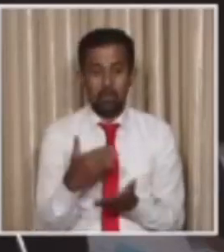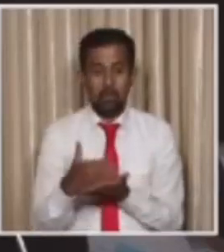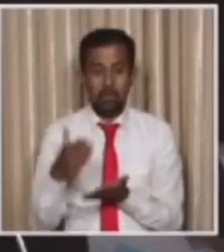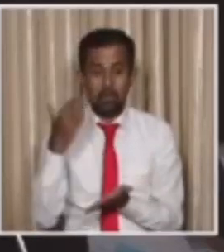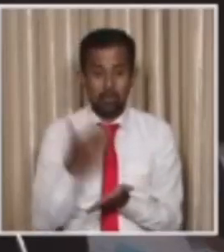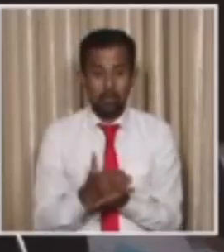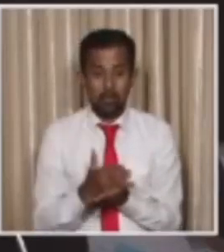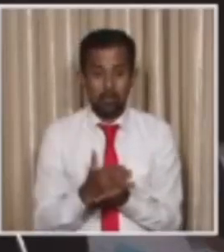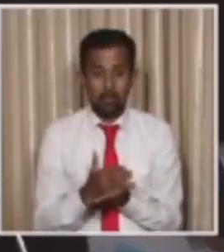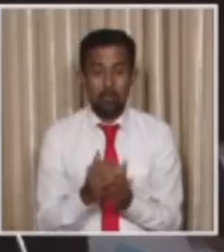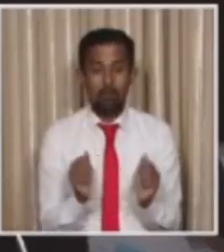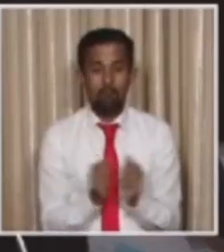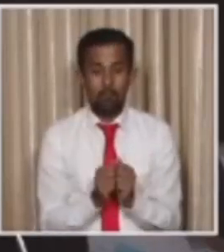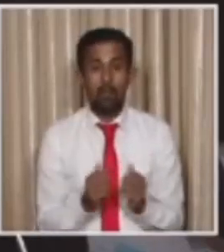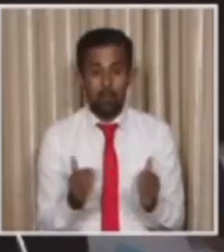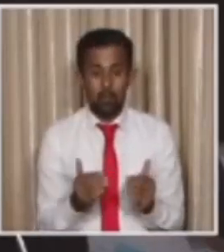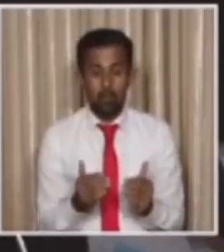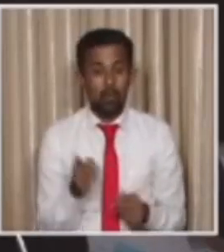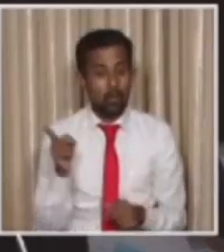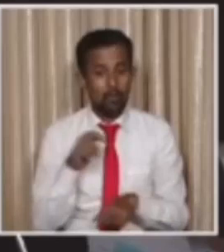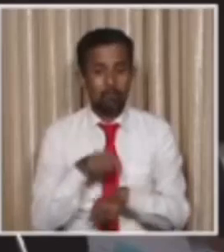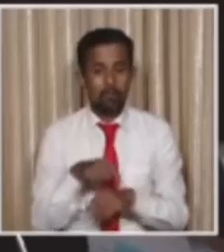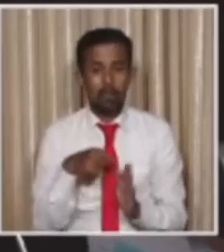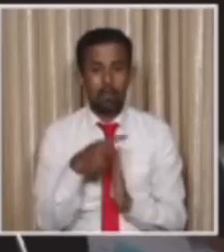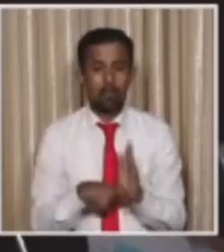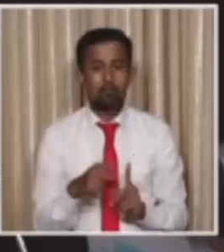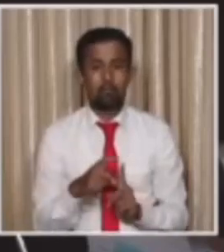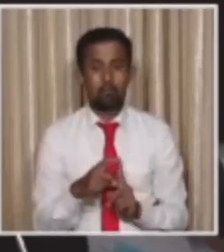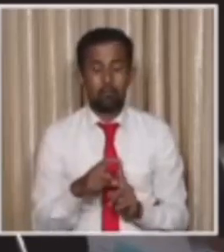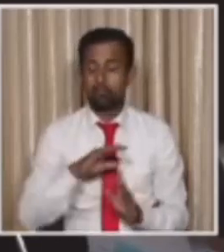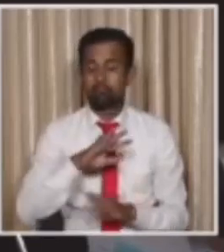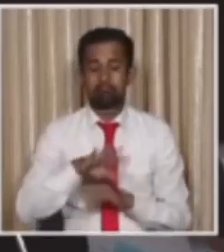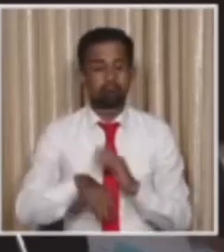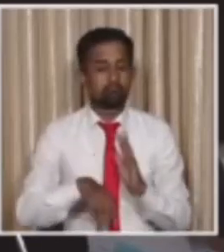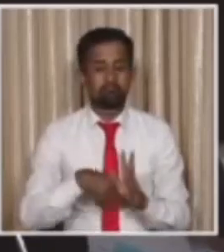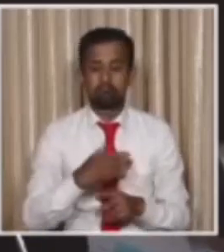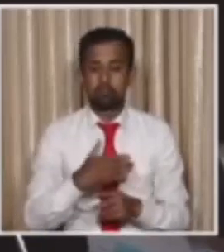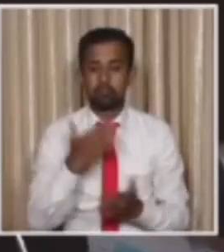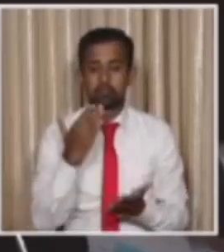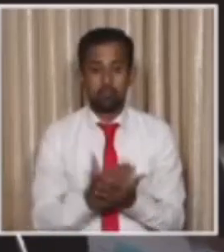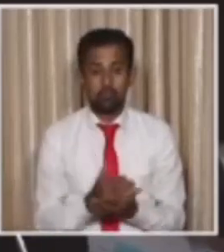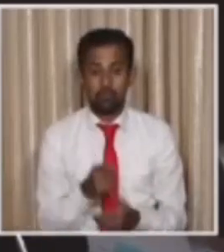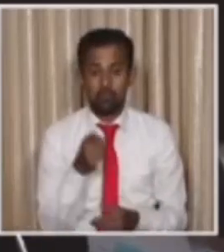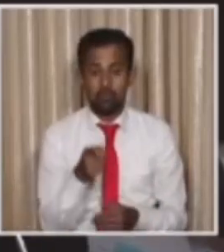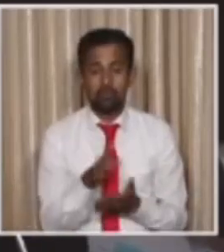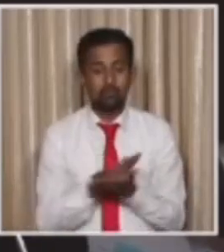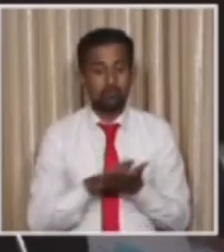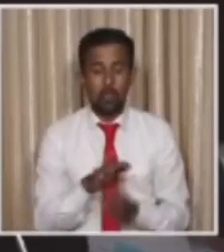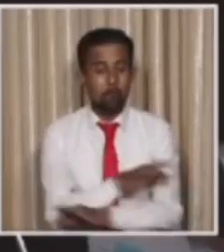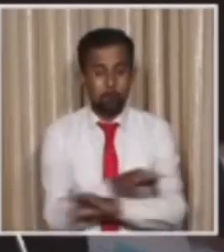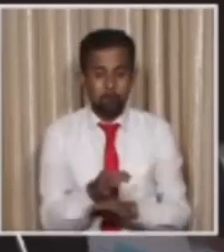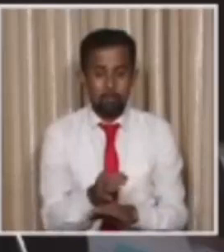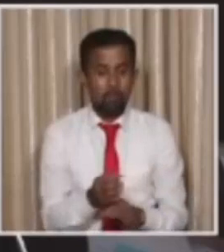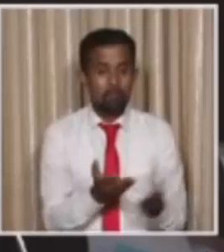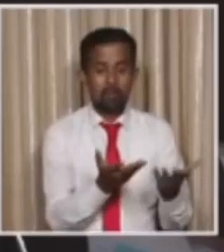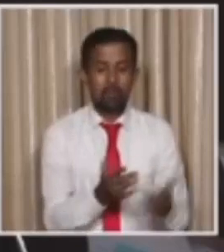කිරීමේ කඩයිම තියෙනවා. ඒ කඩයිම වෙද්දි රට බරපතල ව්‍යසනයකට ලක්වීම වැළැක්වීම සඳහා විධිමත් පියවරයක් ගන්නවා